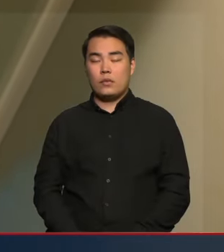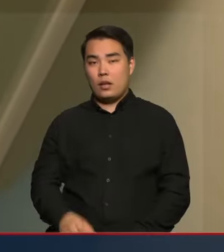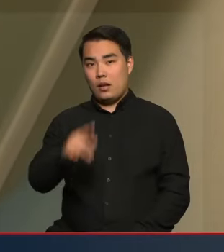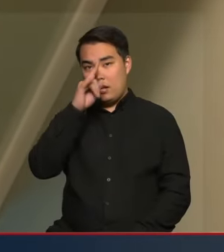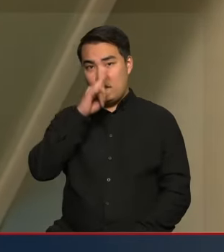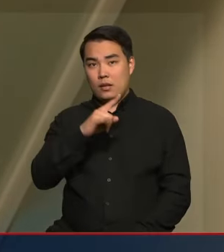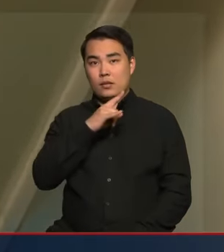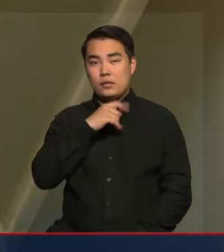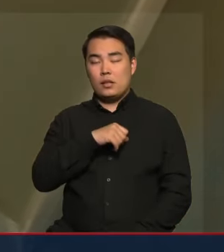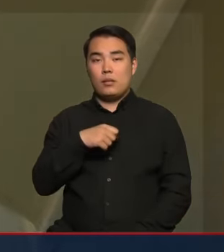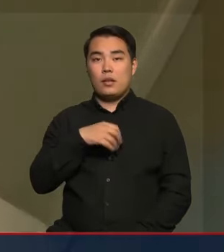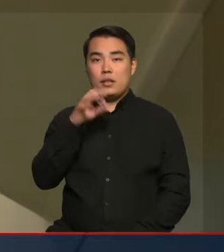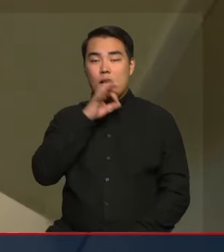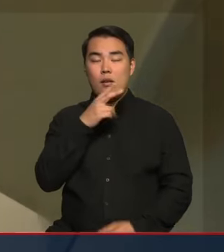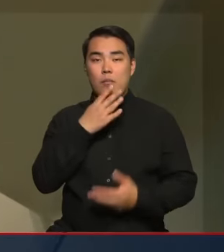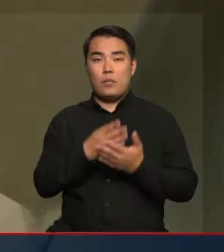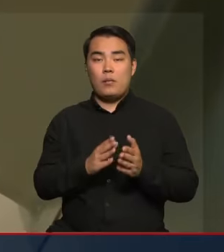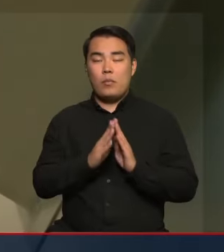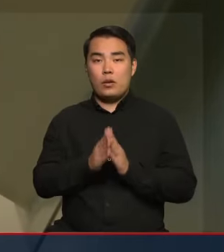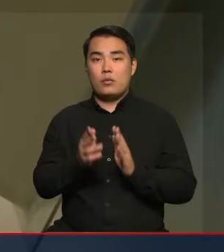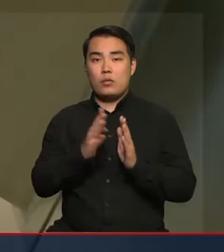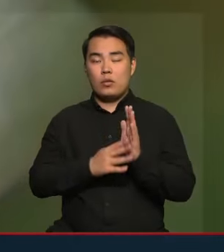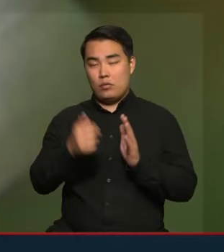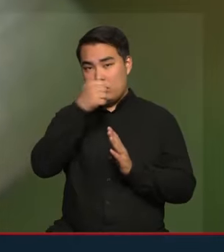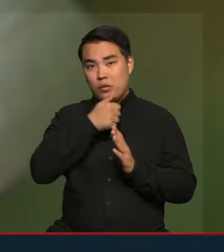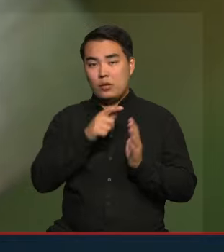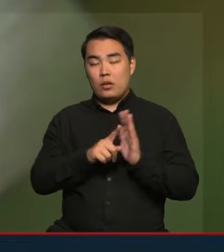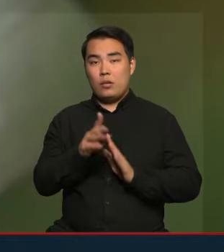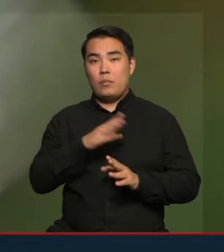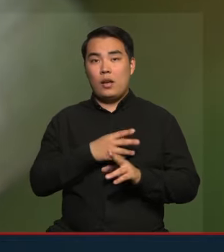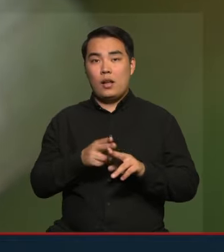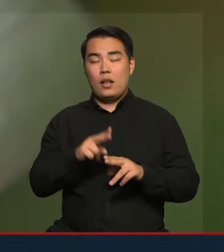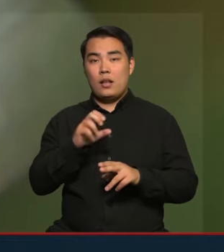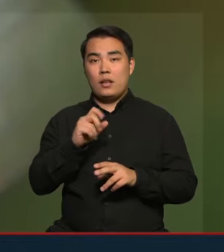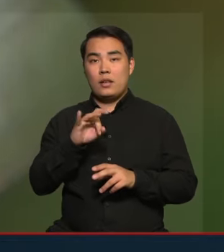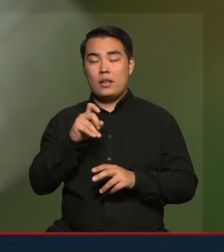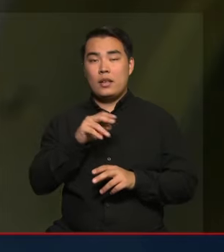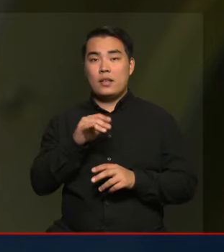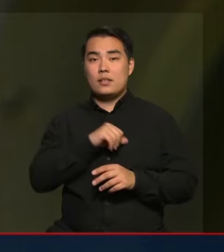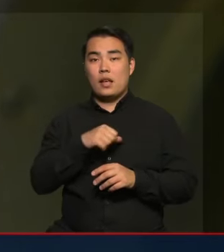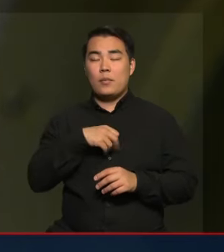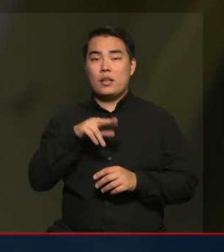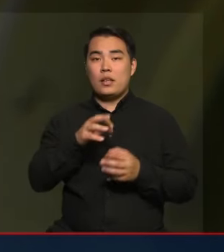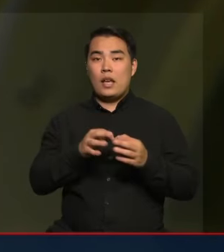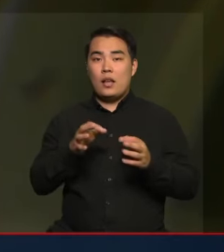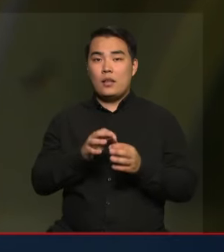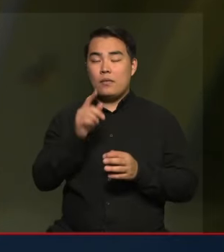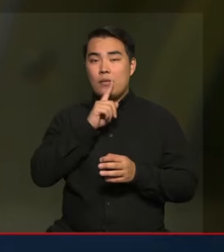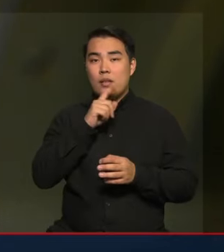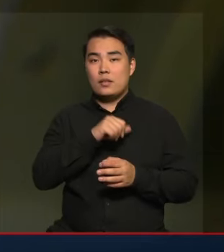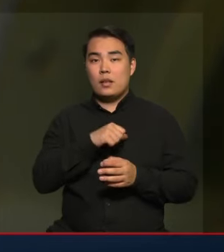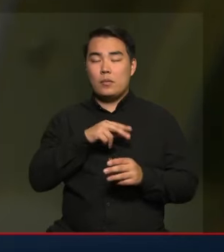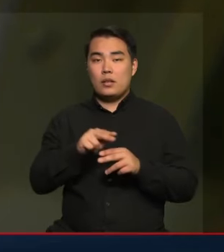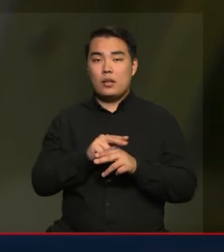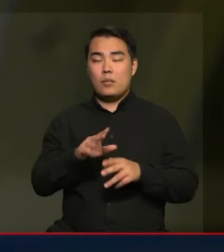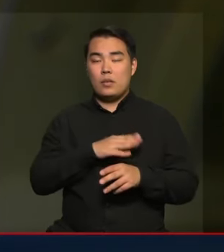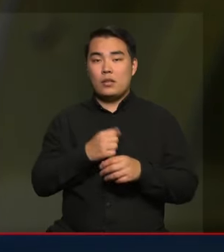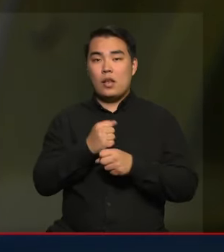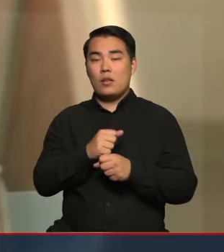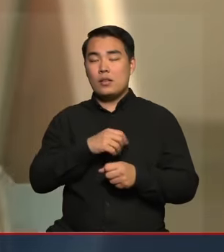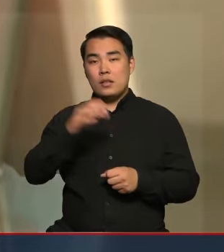Қазақстанда радиофарм препараттарға сұраныс 90-шылдар туындады. Іле ядролық физика институтына үлкен міндеті жүктелді. Ғалымдар